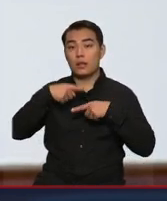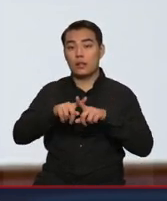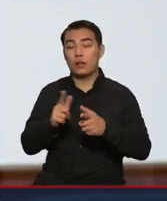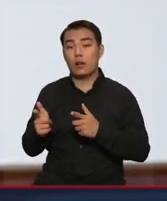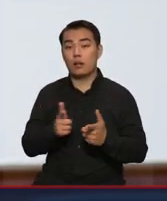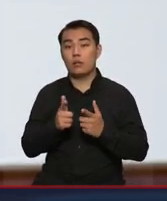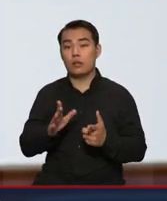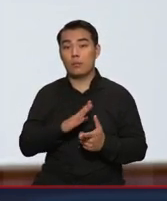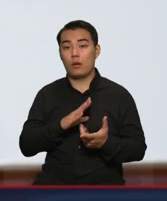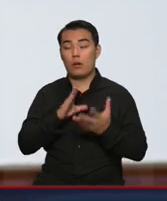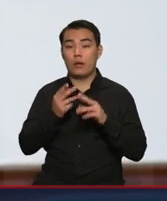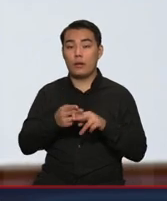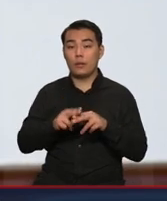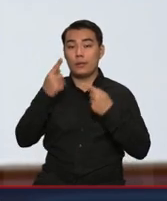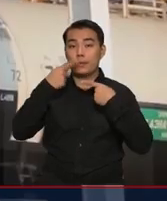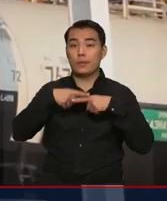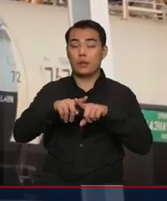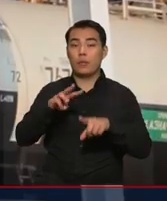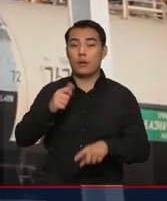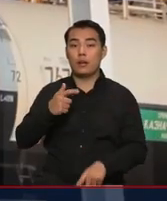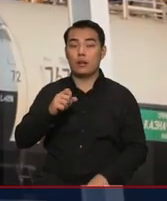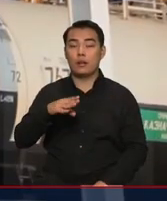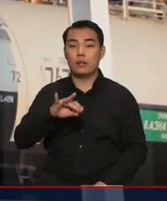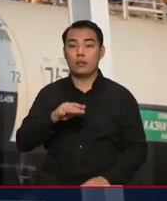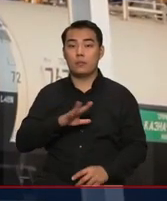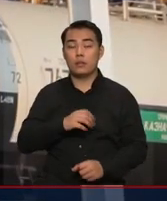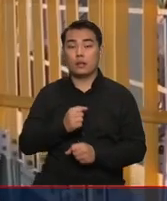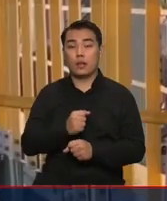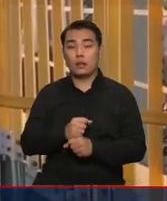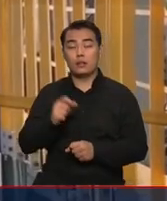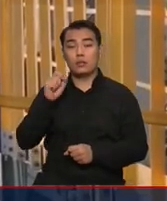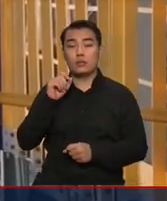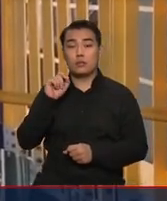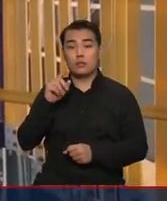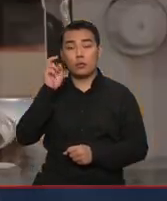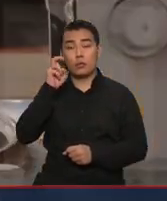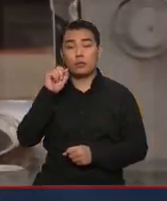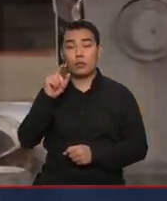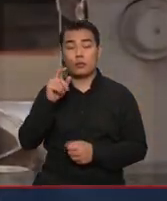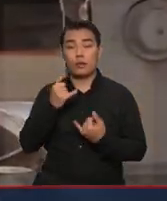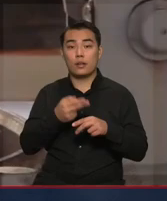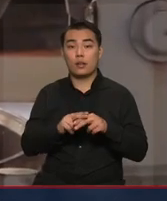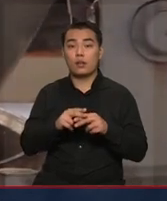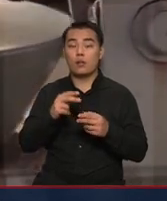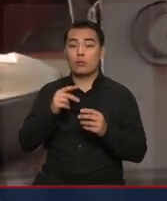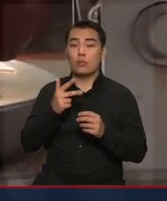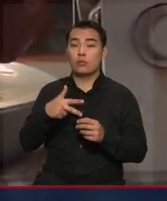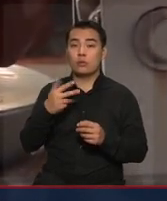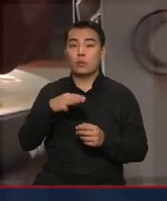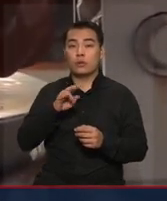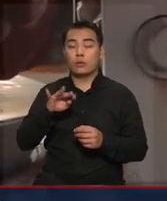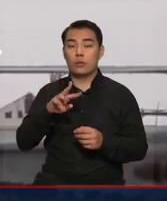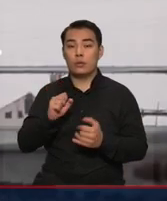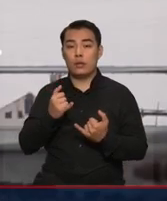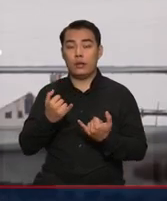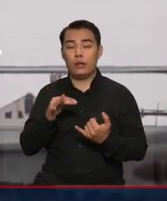әзірленді. Бұл технологияны МАГАТЕ мақұлдады. Осы жылы қара алтынның 64,3 миллион тоннасы және табиғи газдың